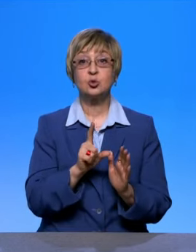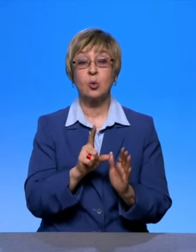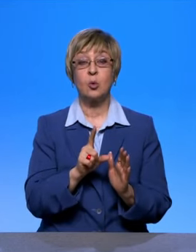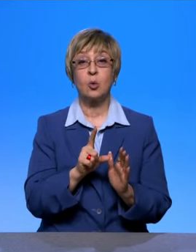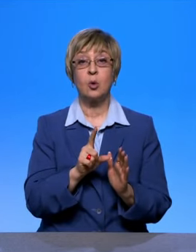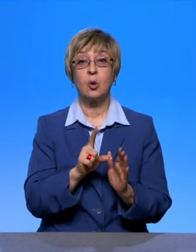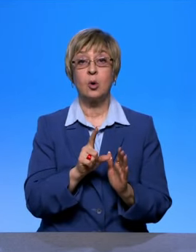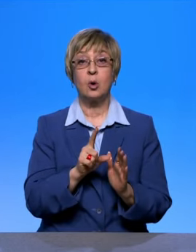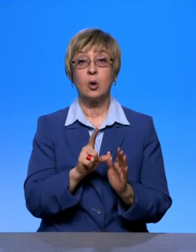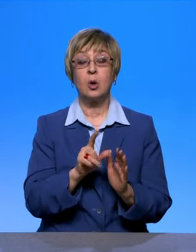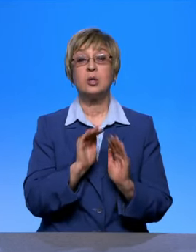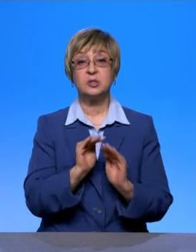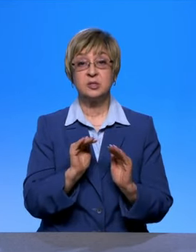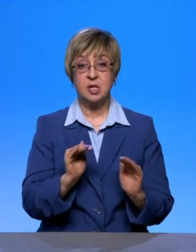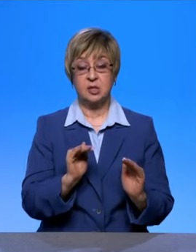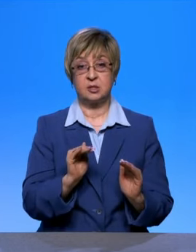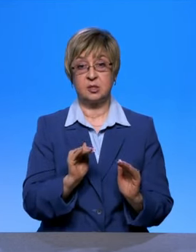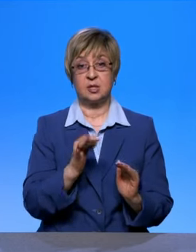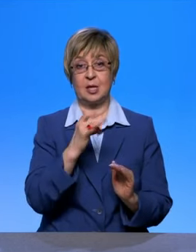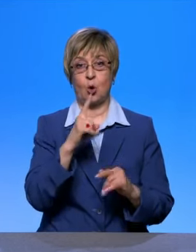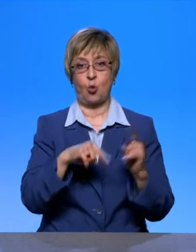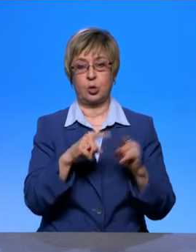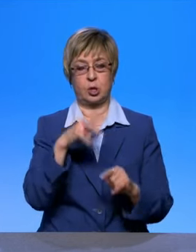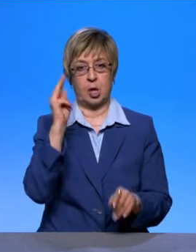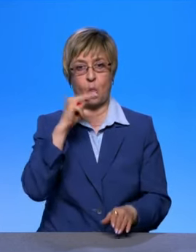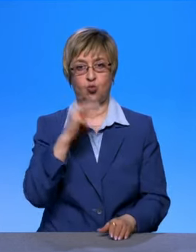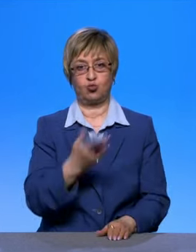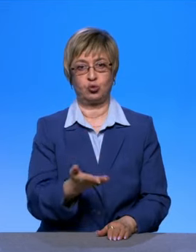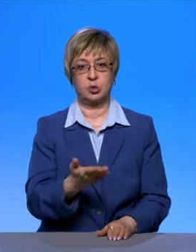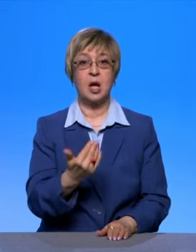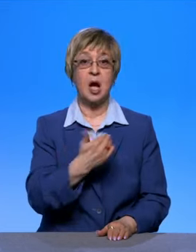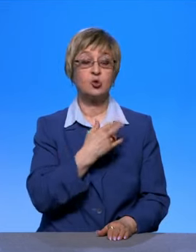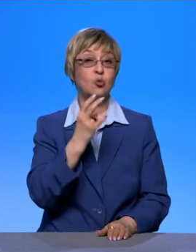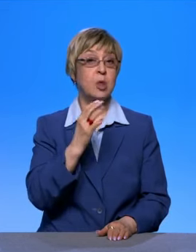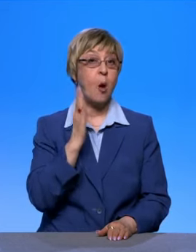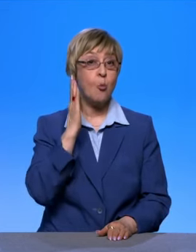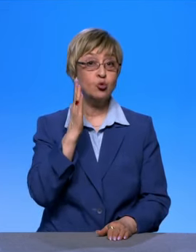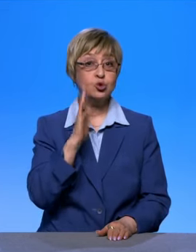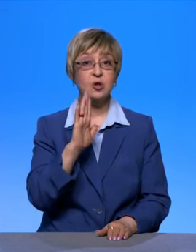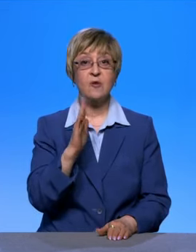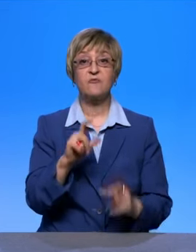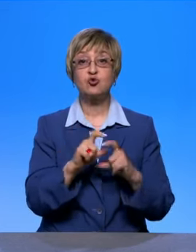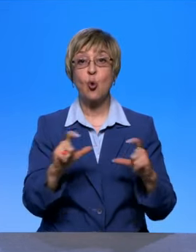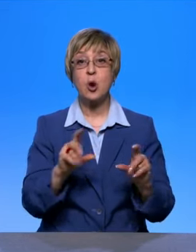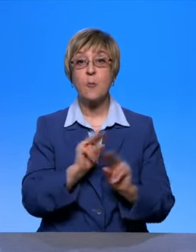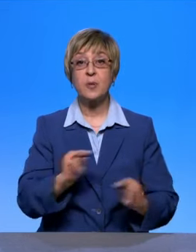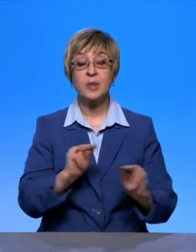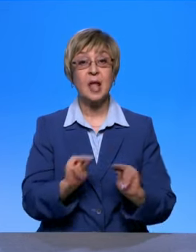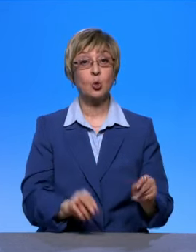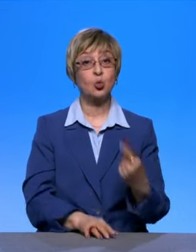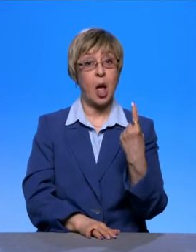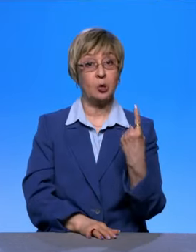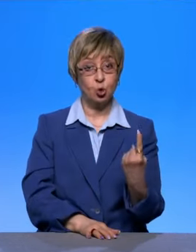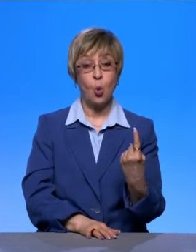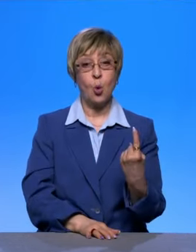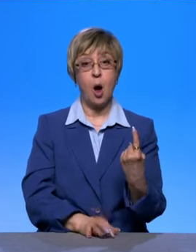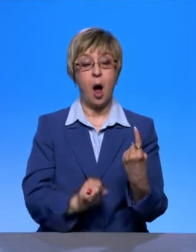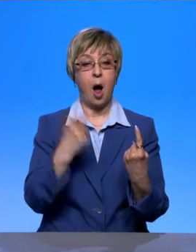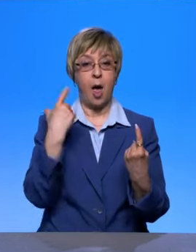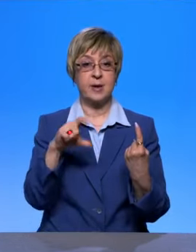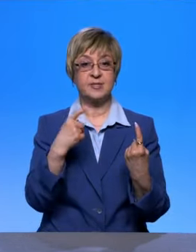дети. И еще хотелось бы на будущее. В школе преподается одно, а